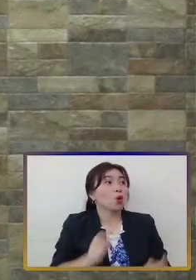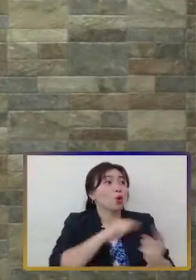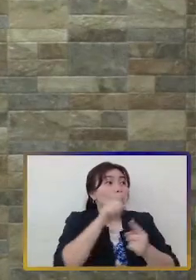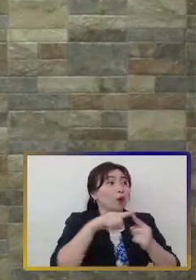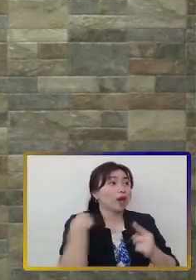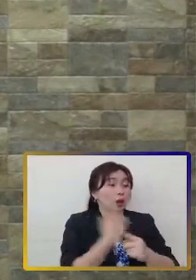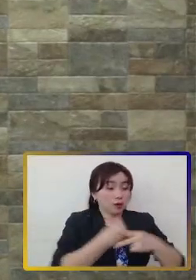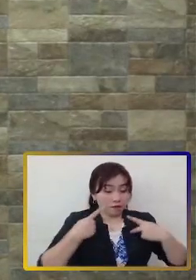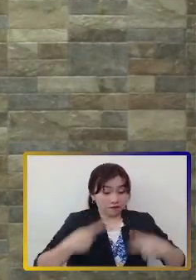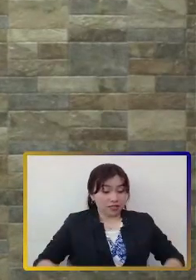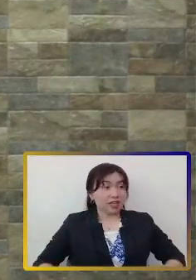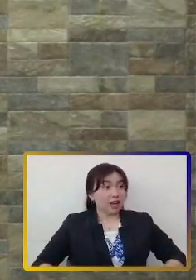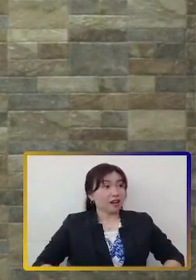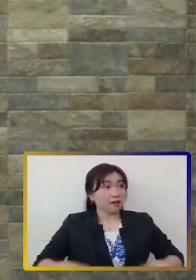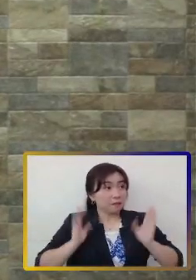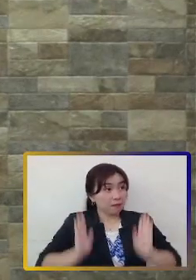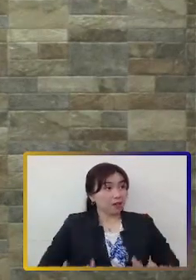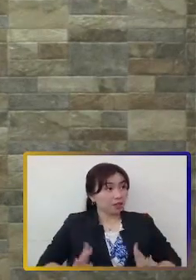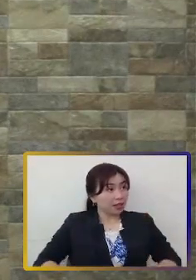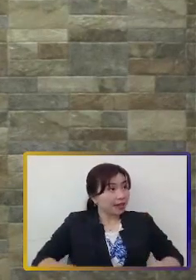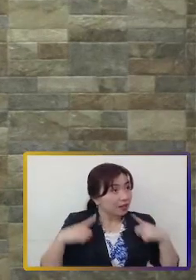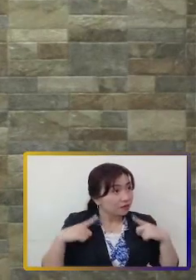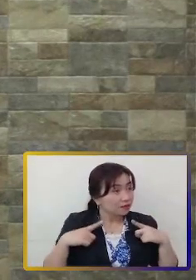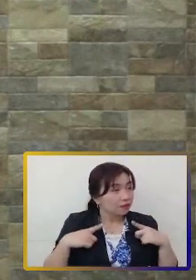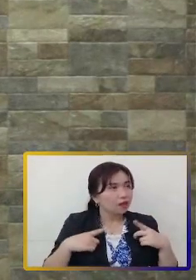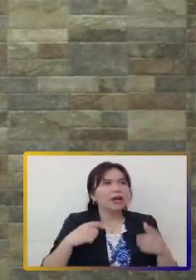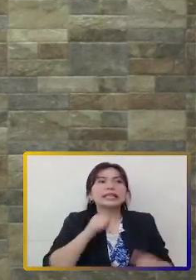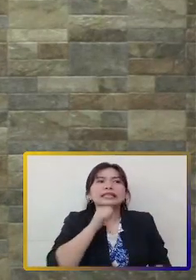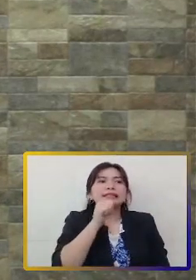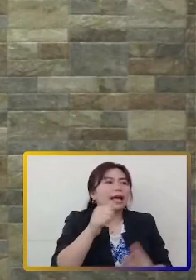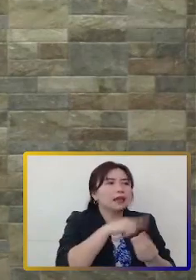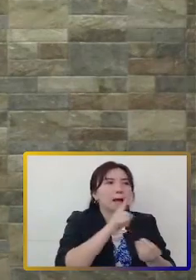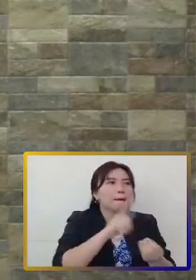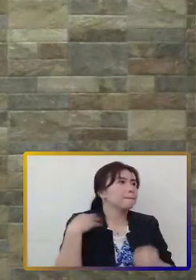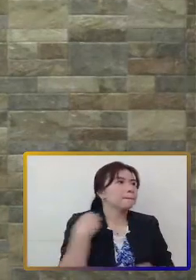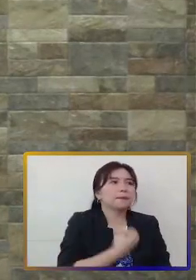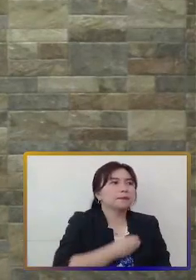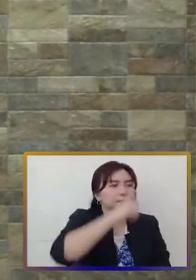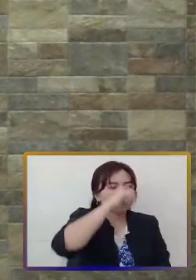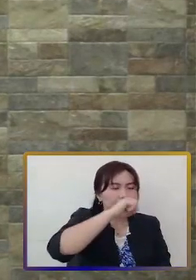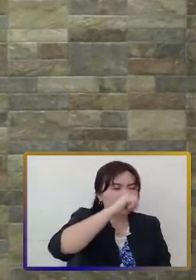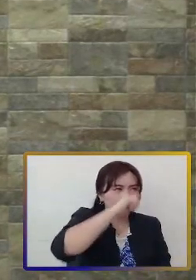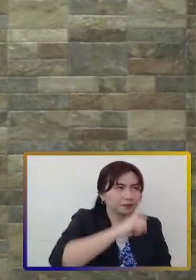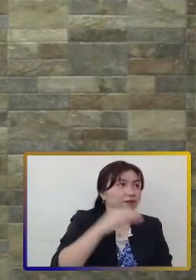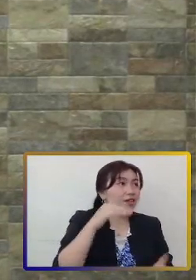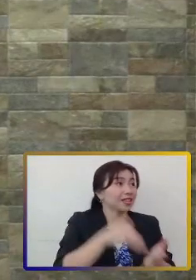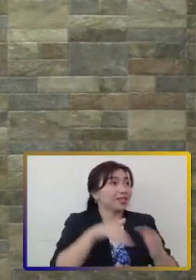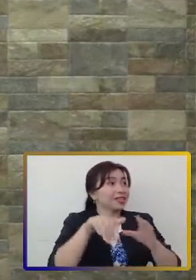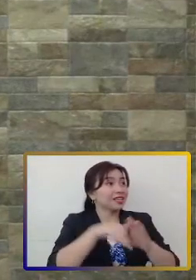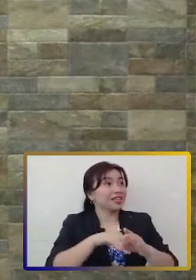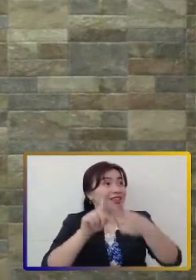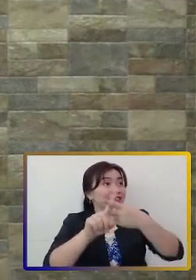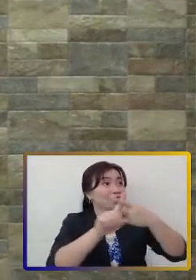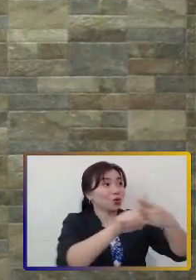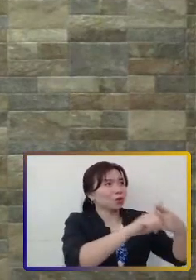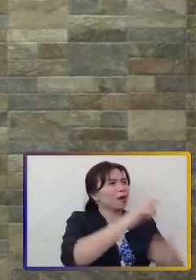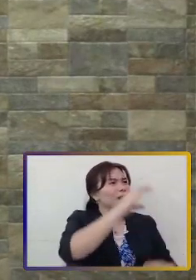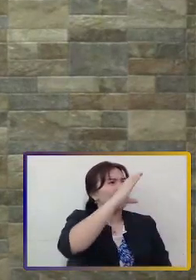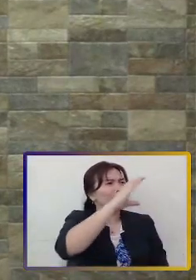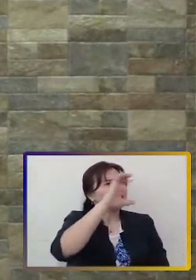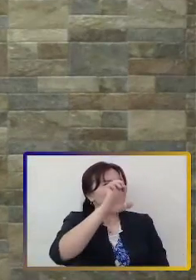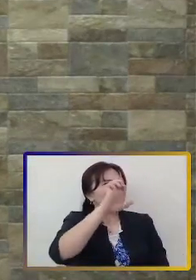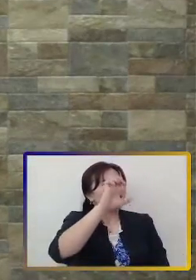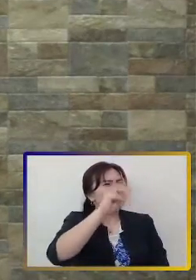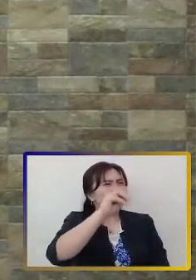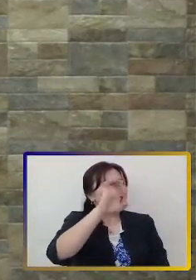physical na pangangatawan It's not about the age Sabi nga natin sa cementeryo makikita po natin iba-iba ang size